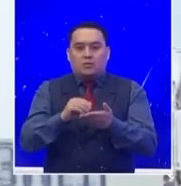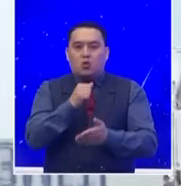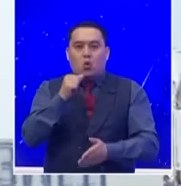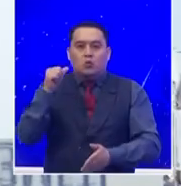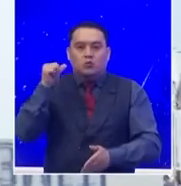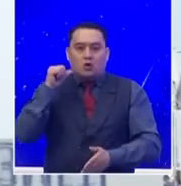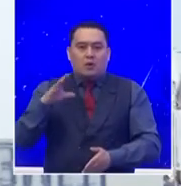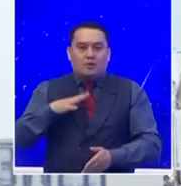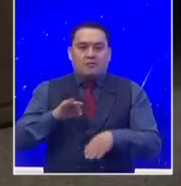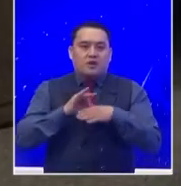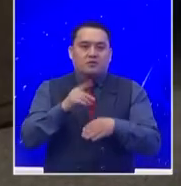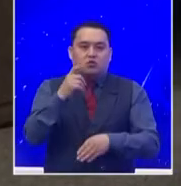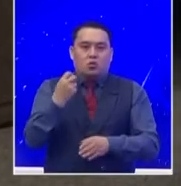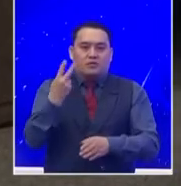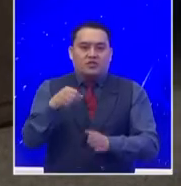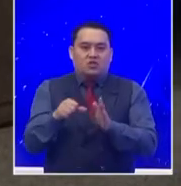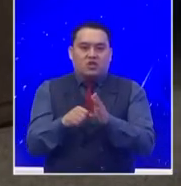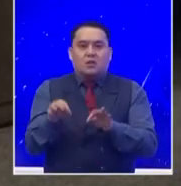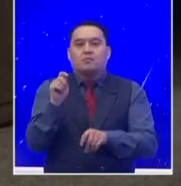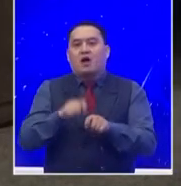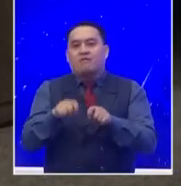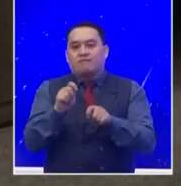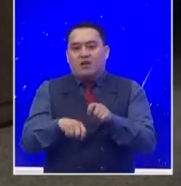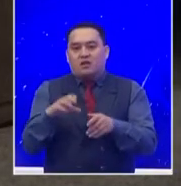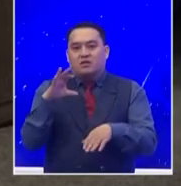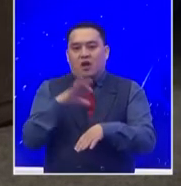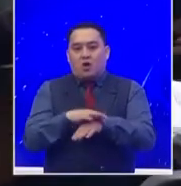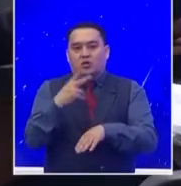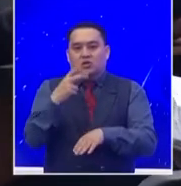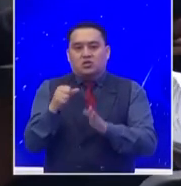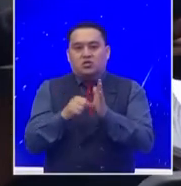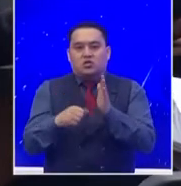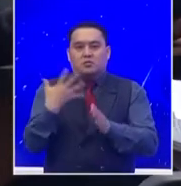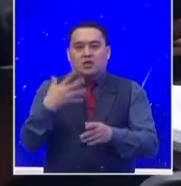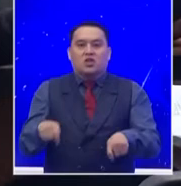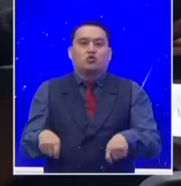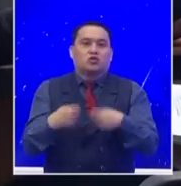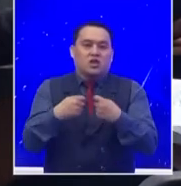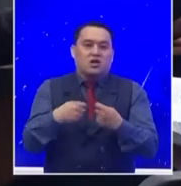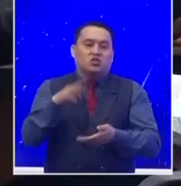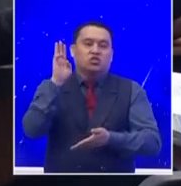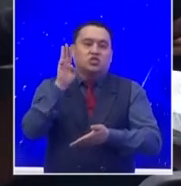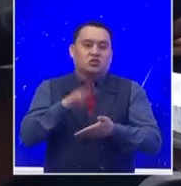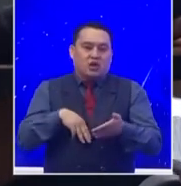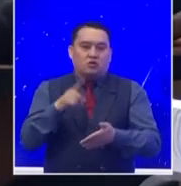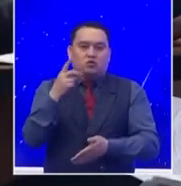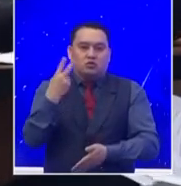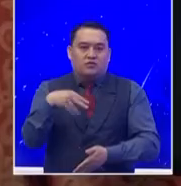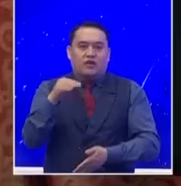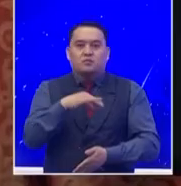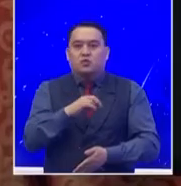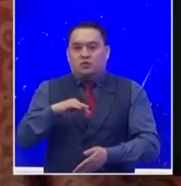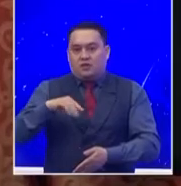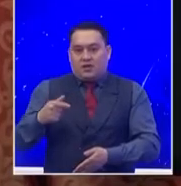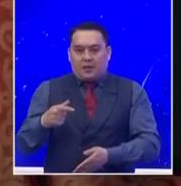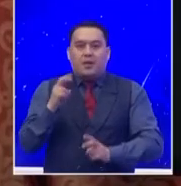За прошлый год ими проведено 126 проверок, в ходе которого выявлено 365 нарушений. Наложены штрафы на сумму почти